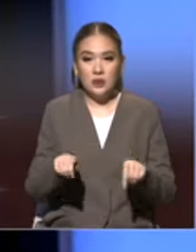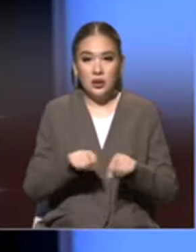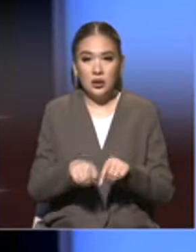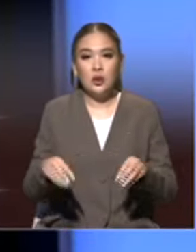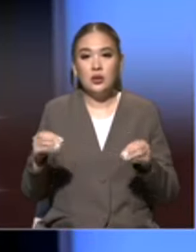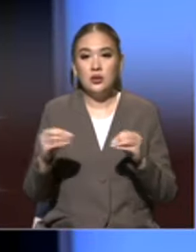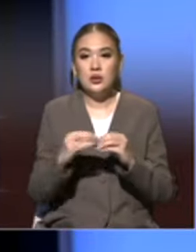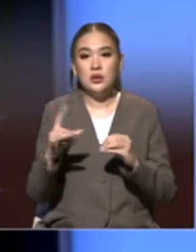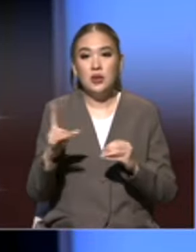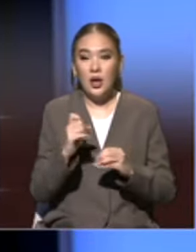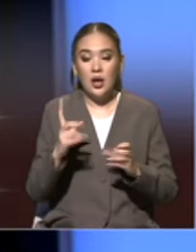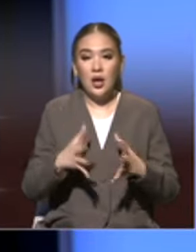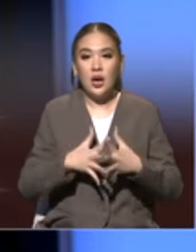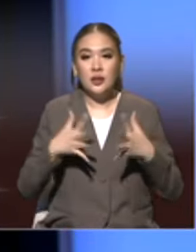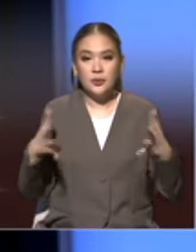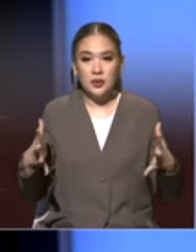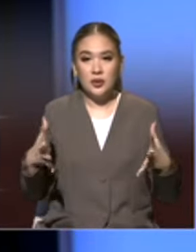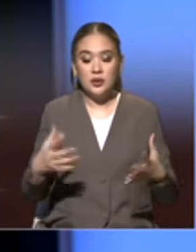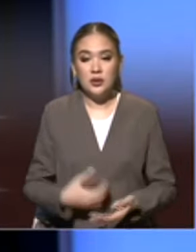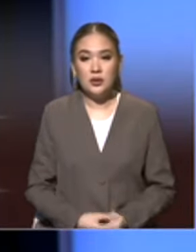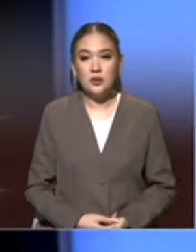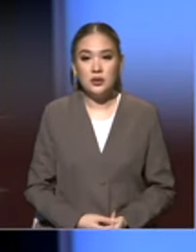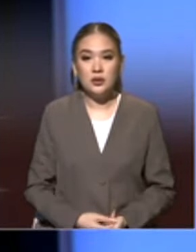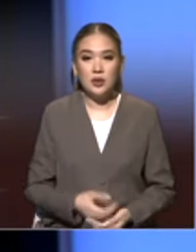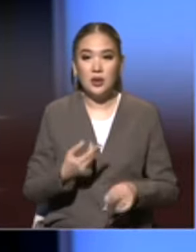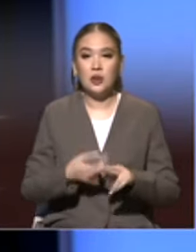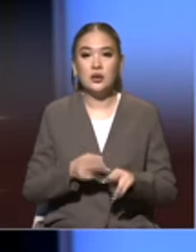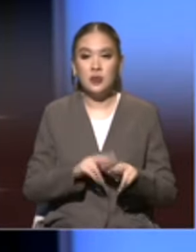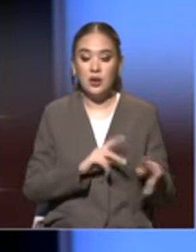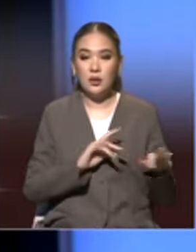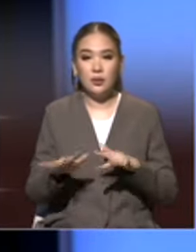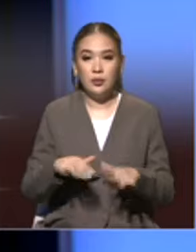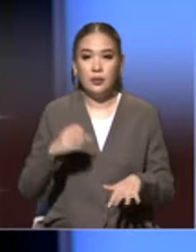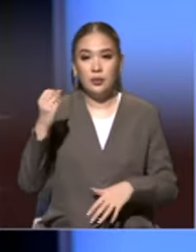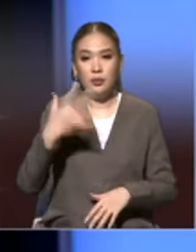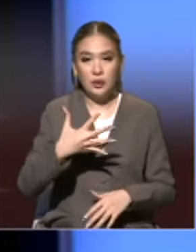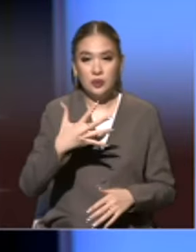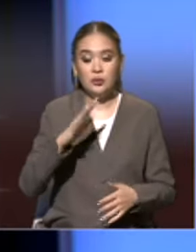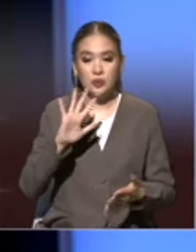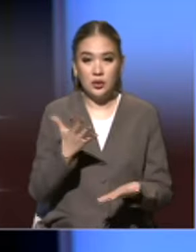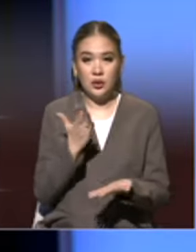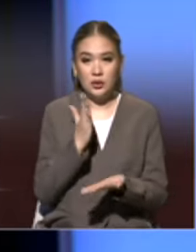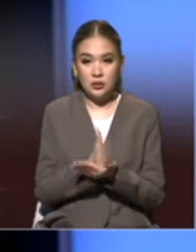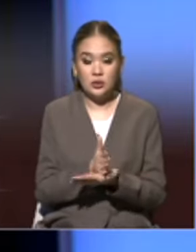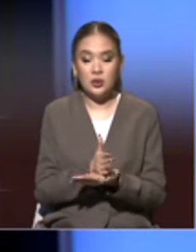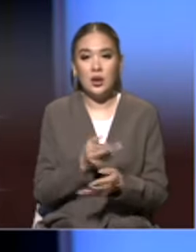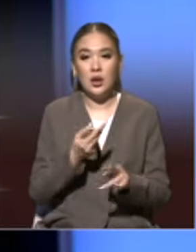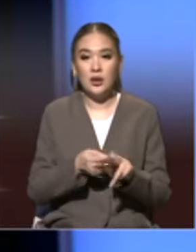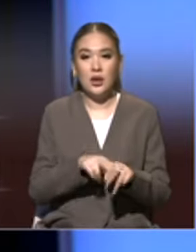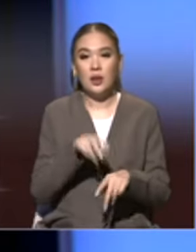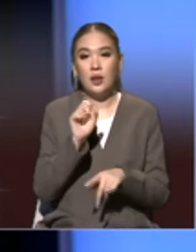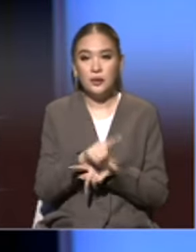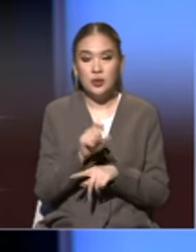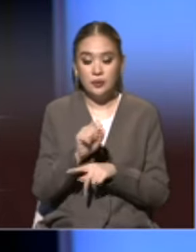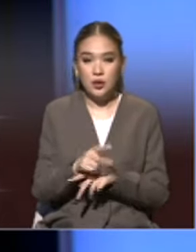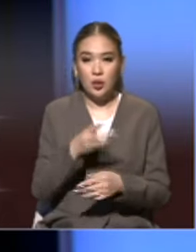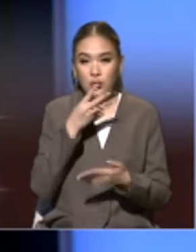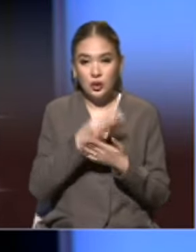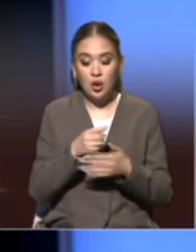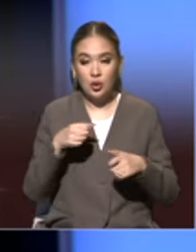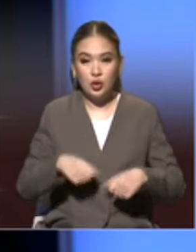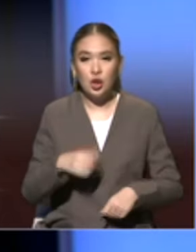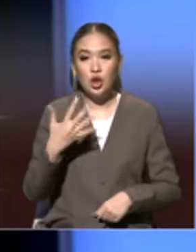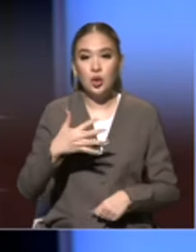асып кетеді. Егер де өнім берушінің құқығы 5 пункттан ғана тұратын болса, ал тапсырып берушінің құқығы 50-ден